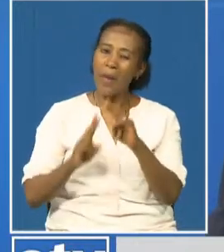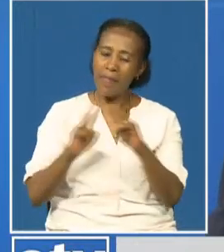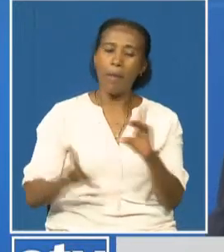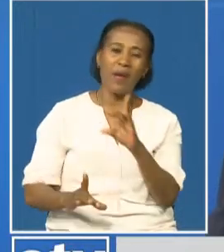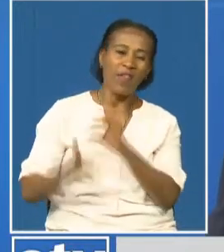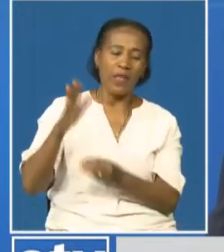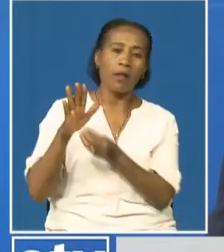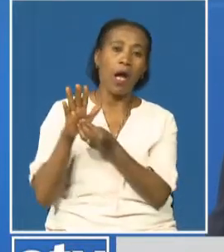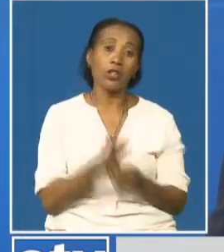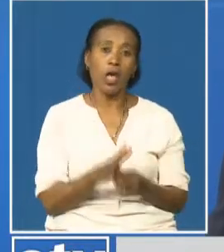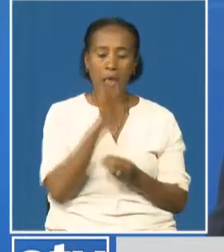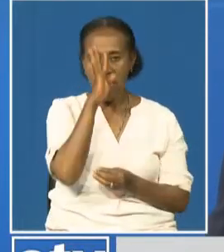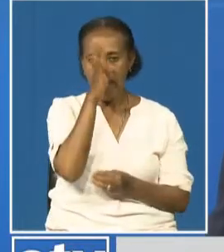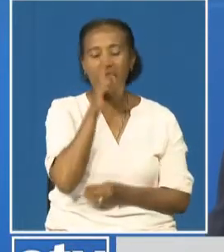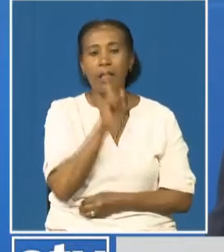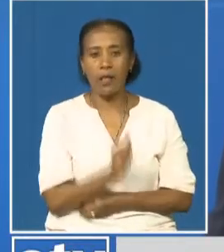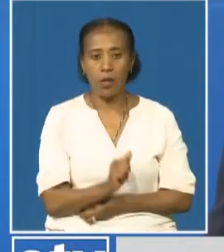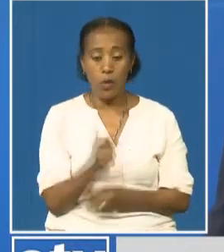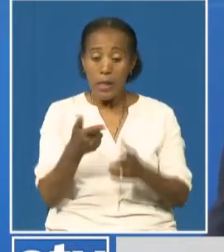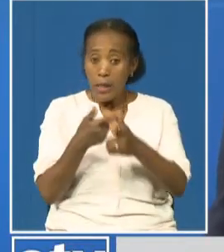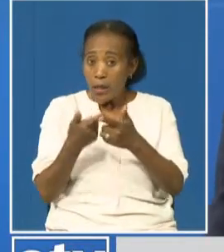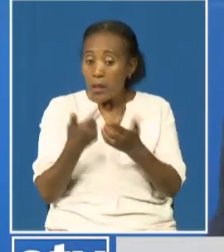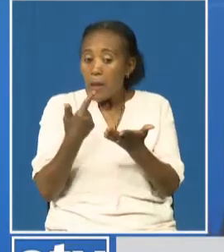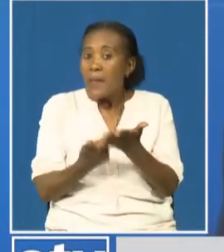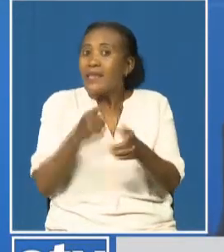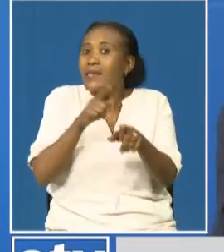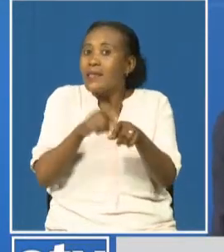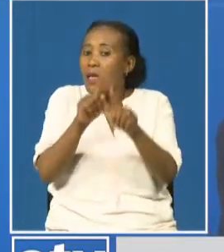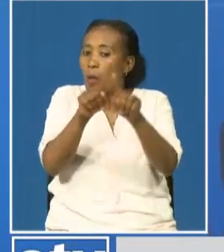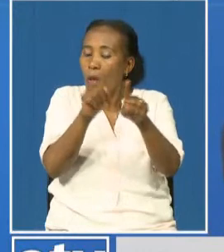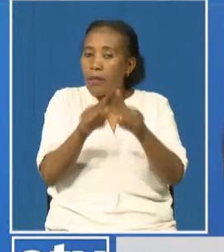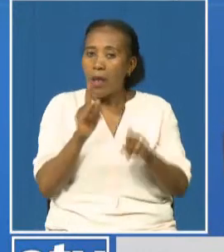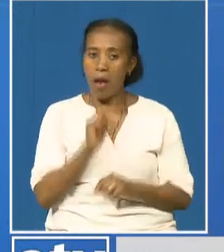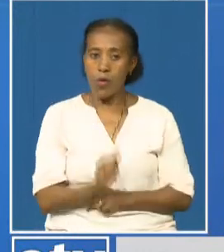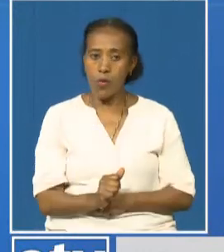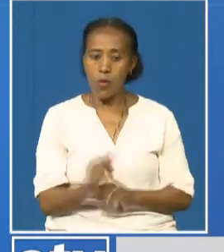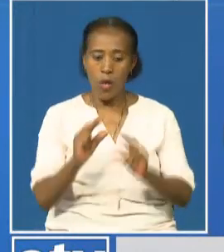ጫና እየፈጠረ ነው። እንግዲህ በዚህ ጊዜ ነው የተለያዩ